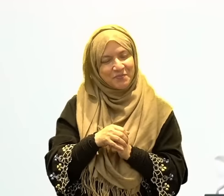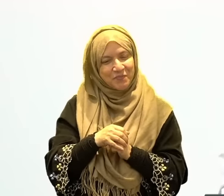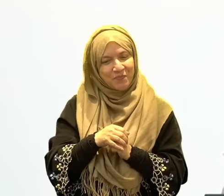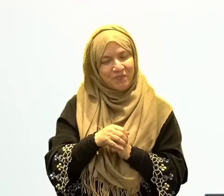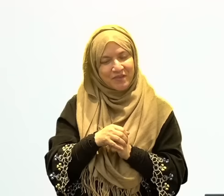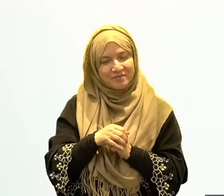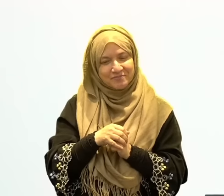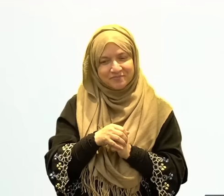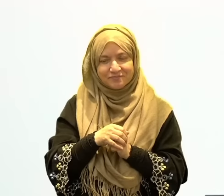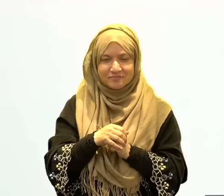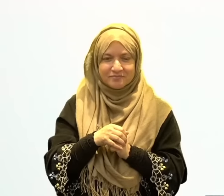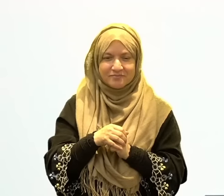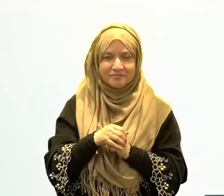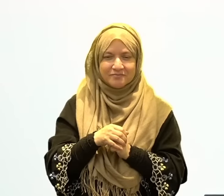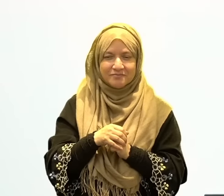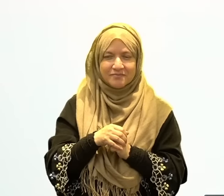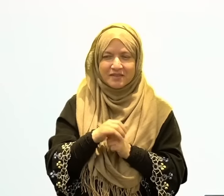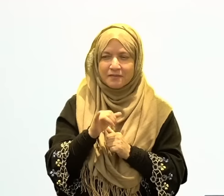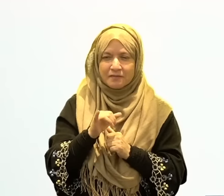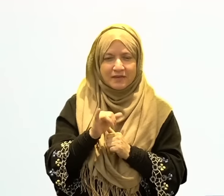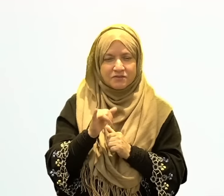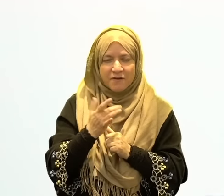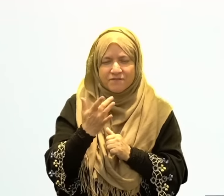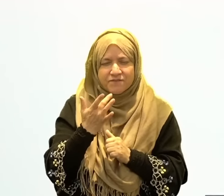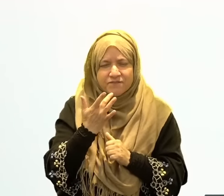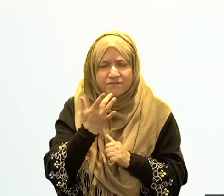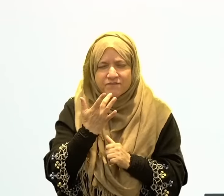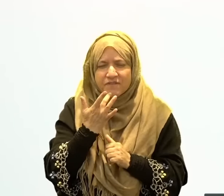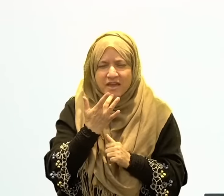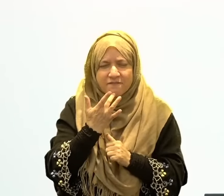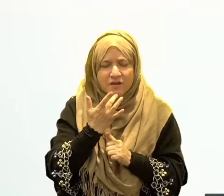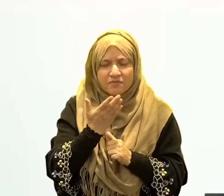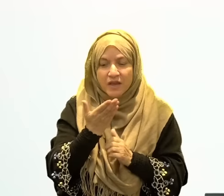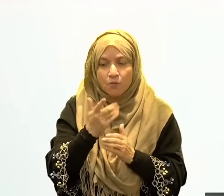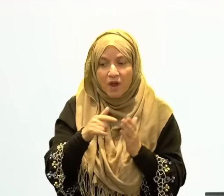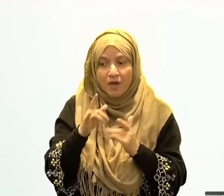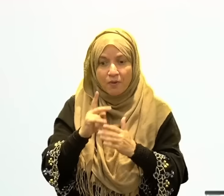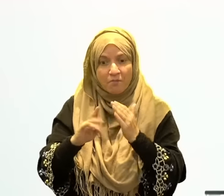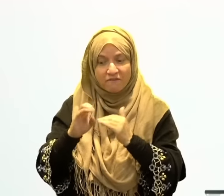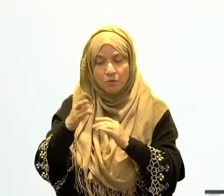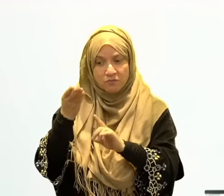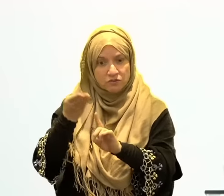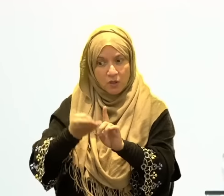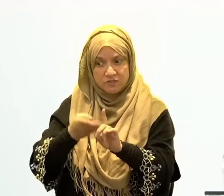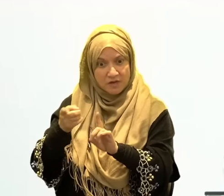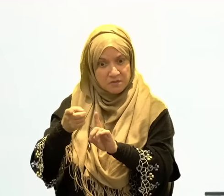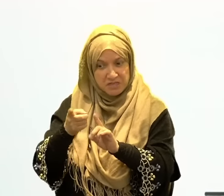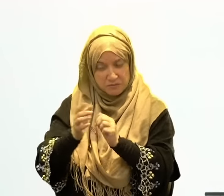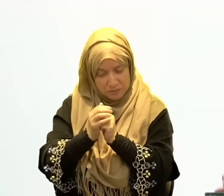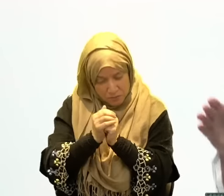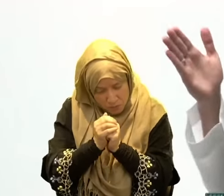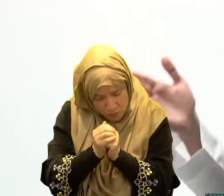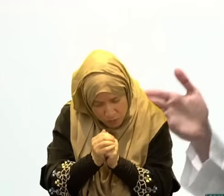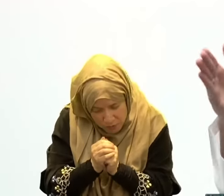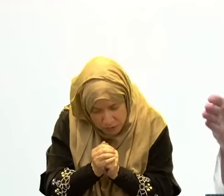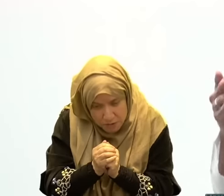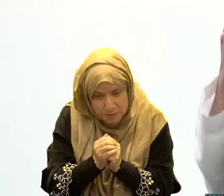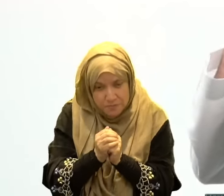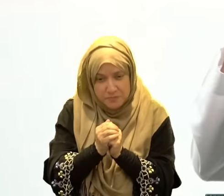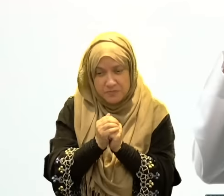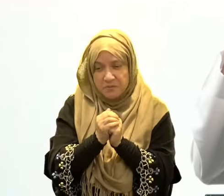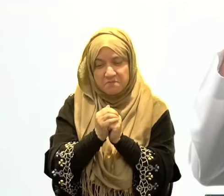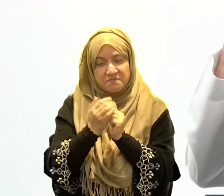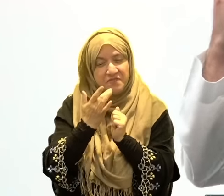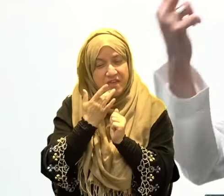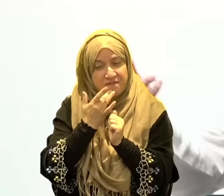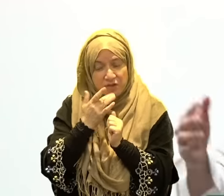heart while you're in a state of worship. فَكَانَ جَزَاءُ ذَلِكَ أَنَّظَرُ إِلَى اللَّهِ عَيَانًا فِي الْآخِرَةِ. And that's why the reward of that